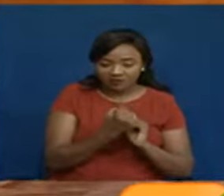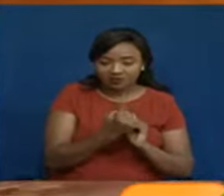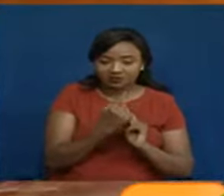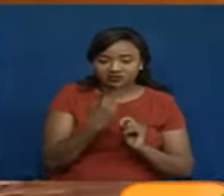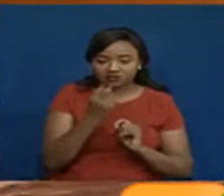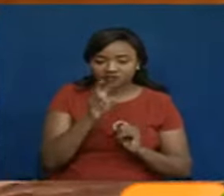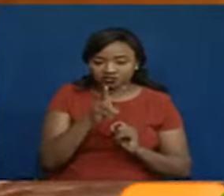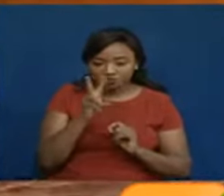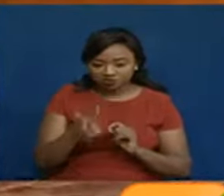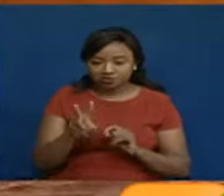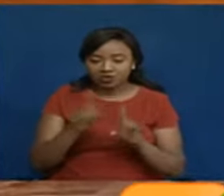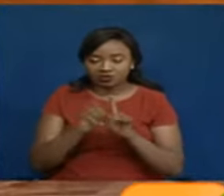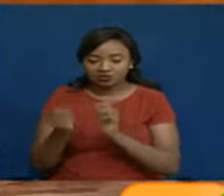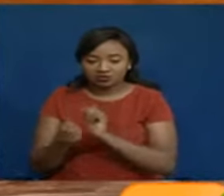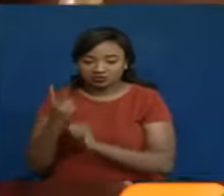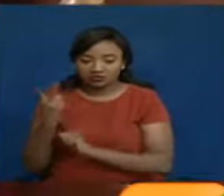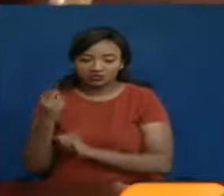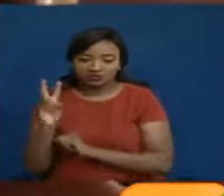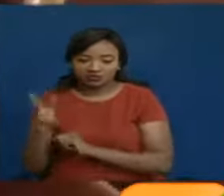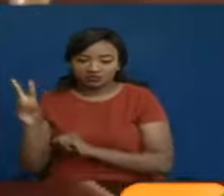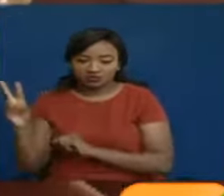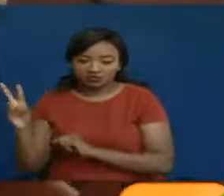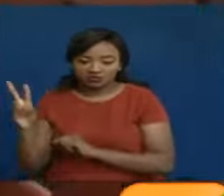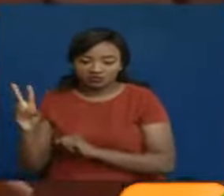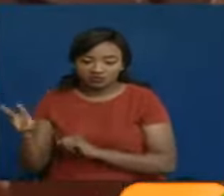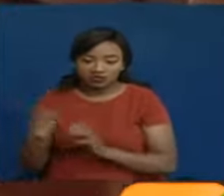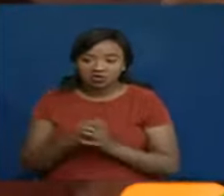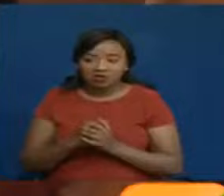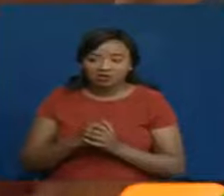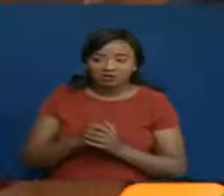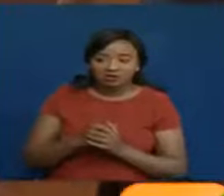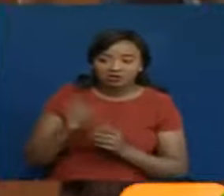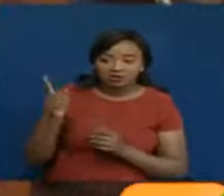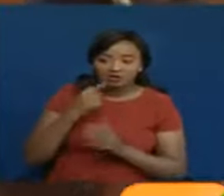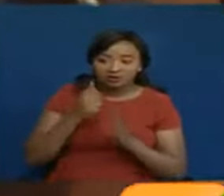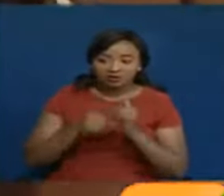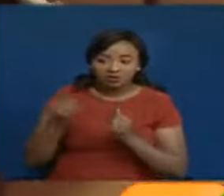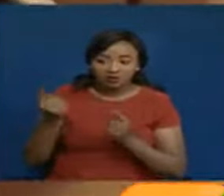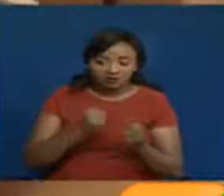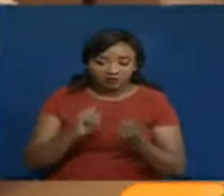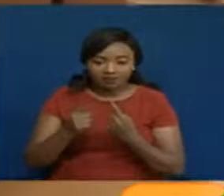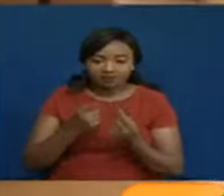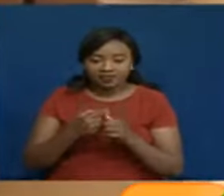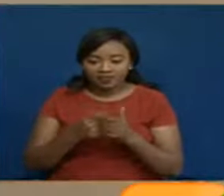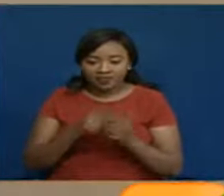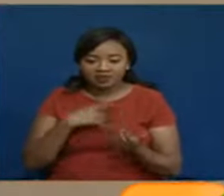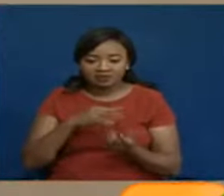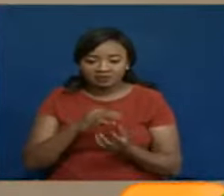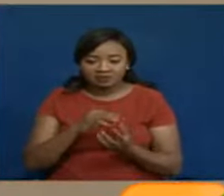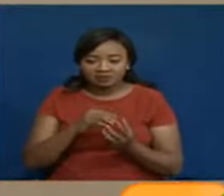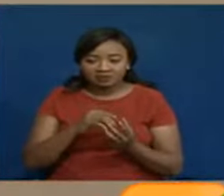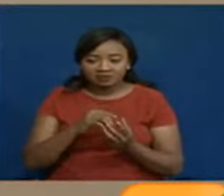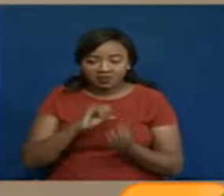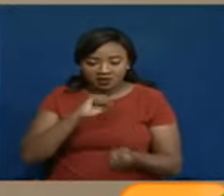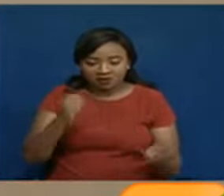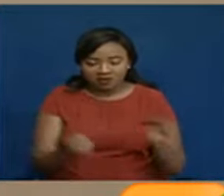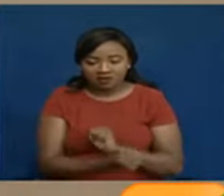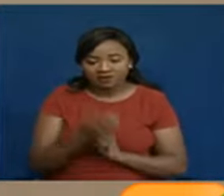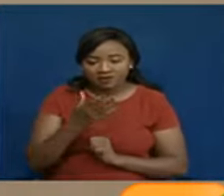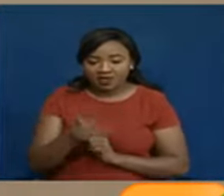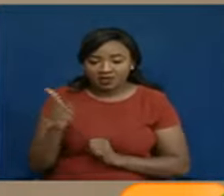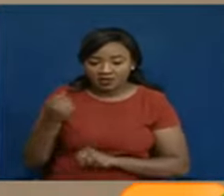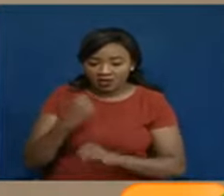kwa kuwasajili, kuwapokea na kuwahifadhi watoto hao kwa nia ya kuwadhulumu kupitia vitendo vya ngono. Mfungwa anadaiwa kutekeleza unyama